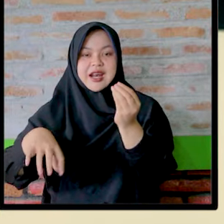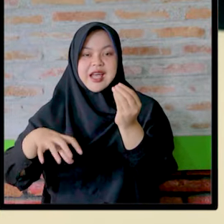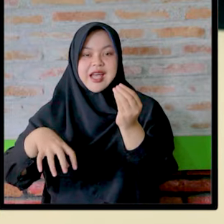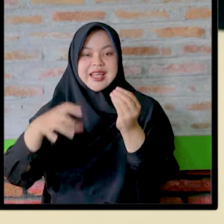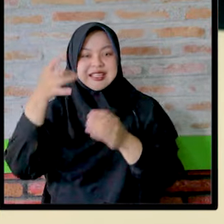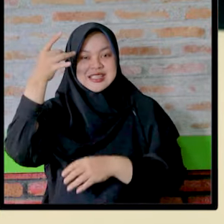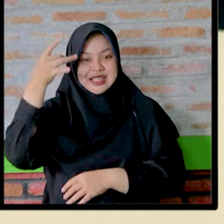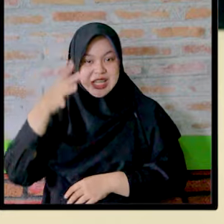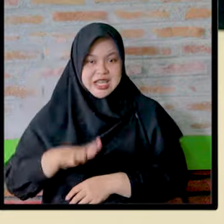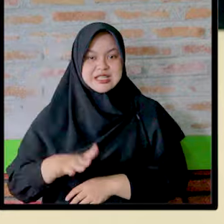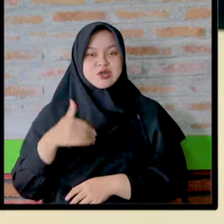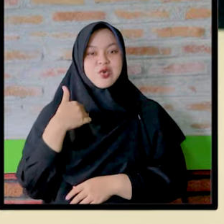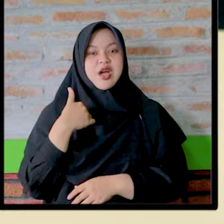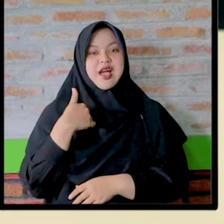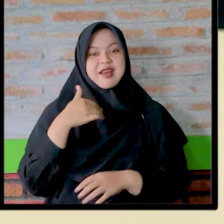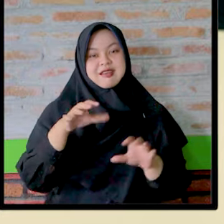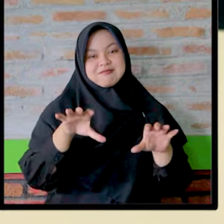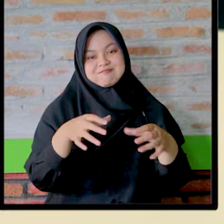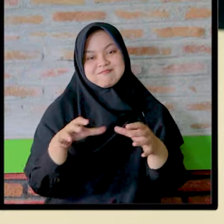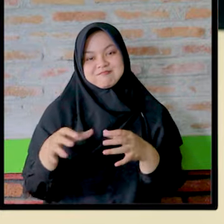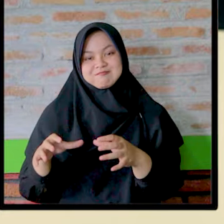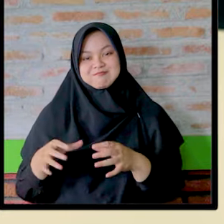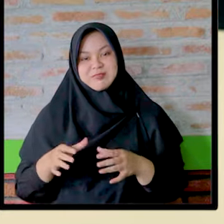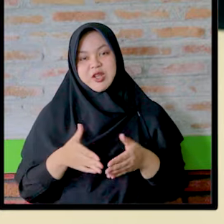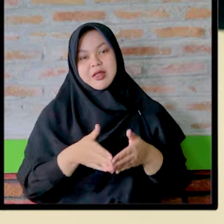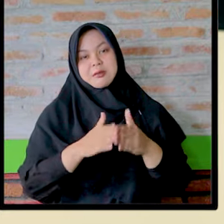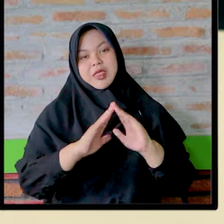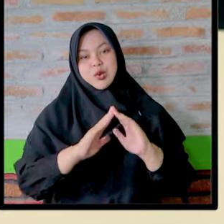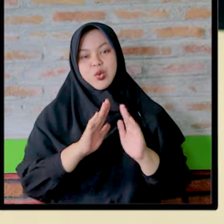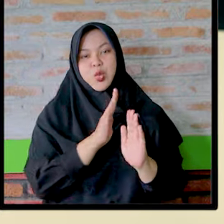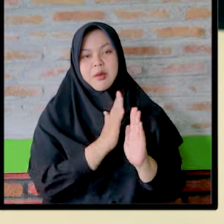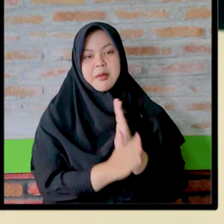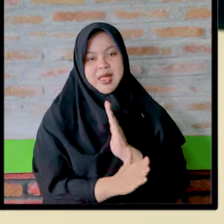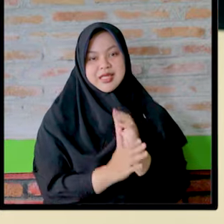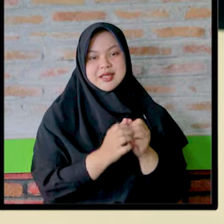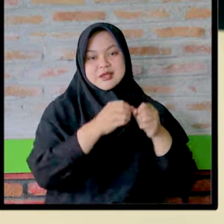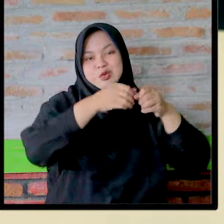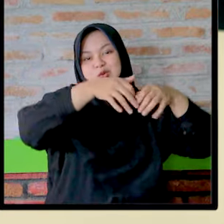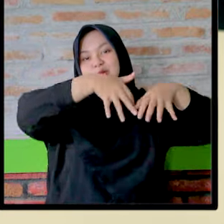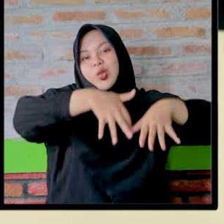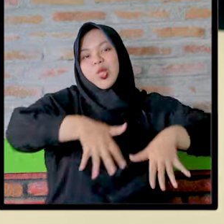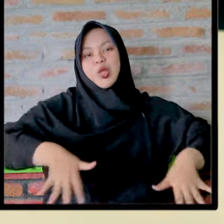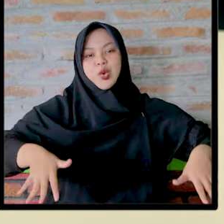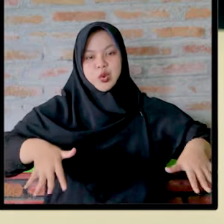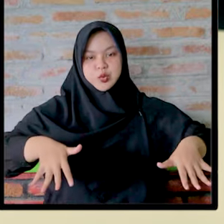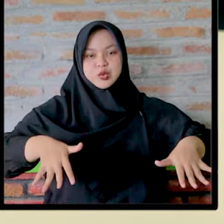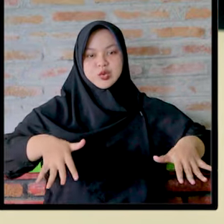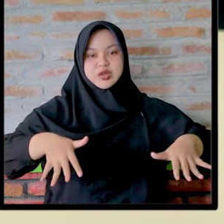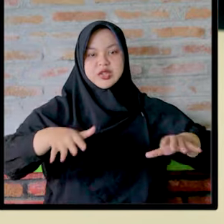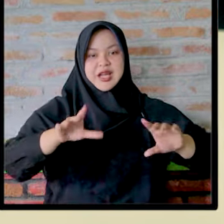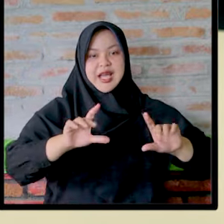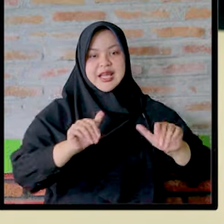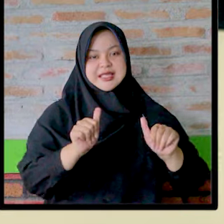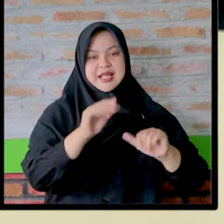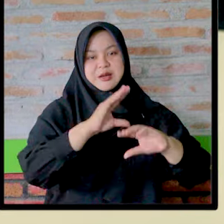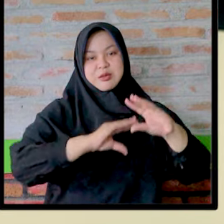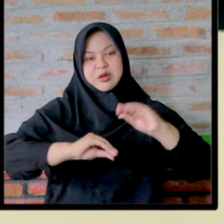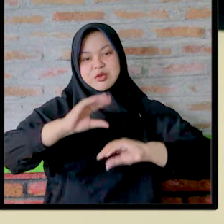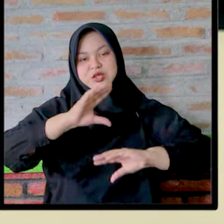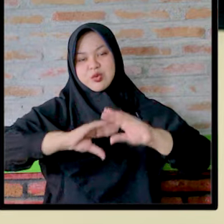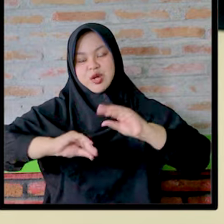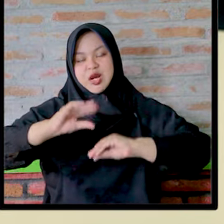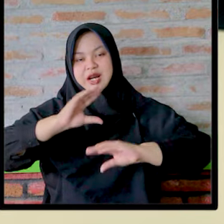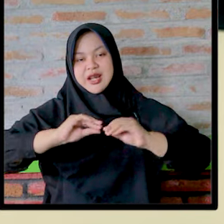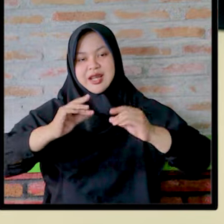ada majelis otomatis terbentuk Oh secara struktur setelah hasil permusyawaratan pimpil tentu disesuaikan